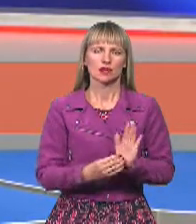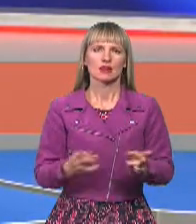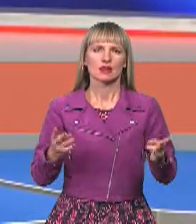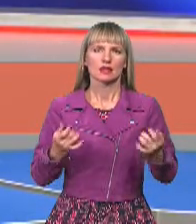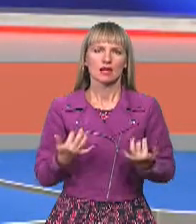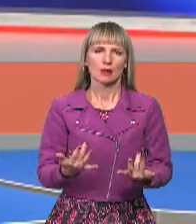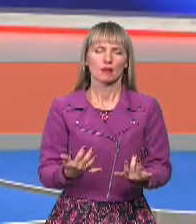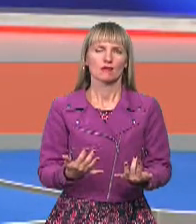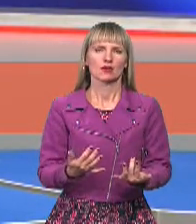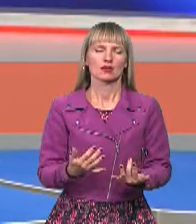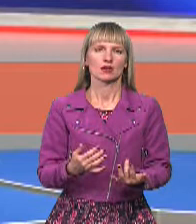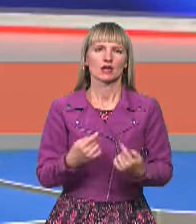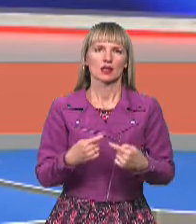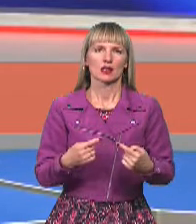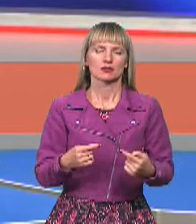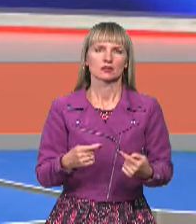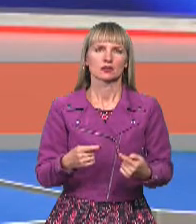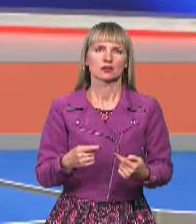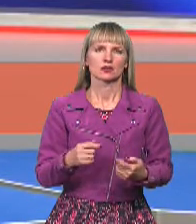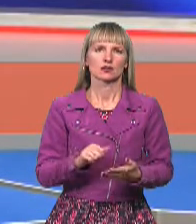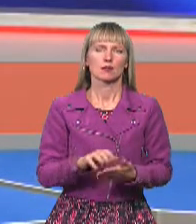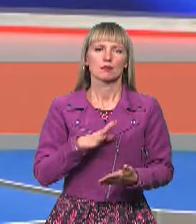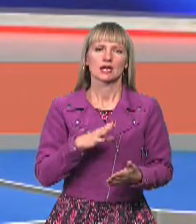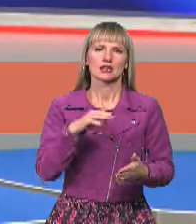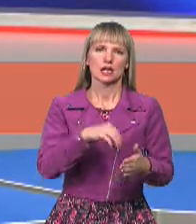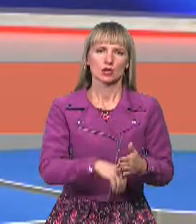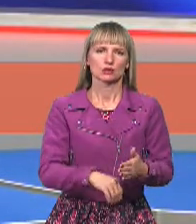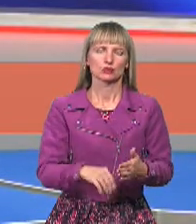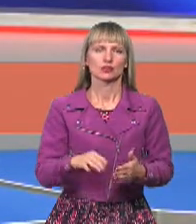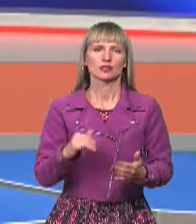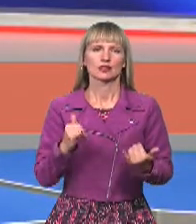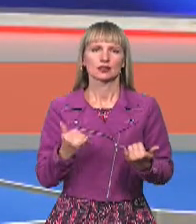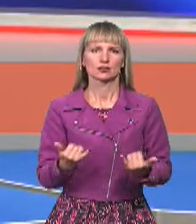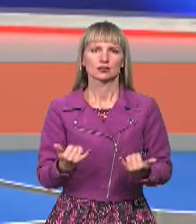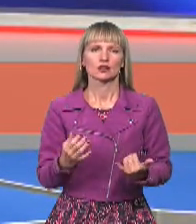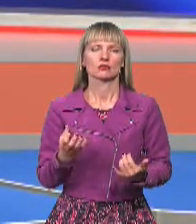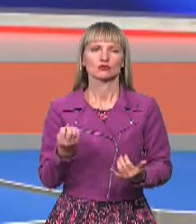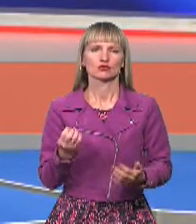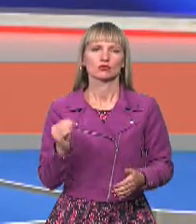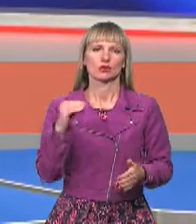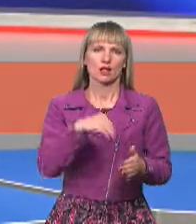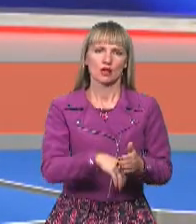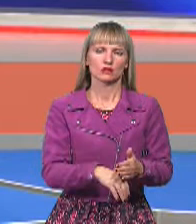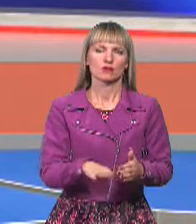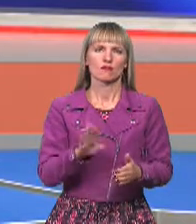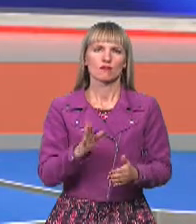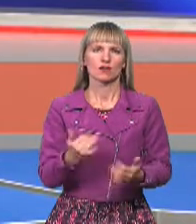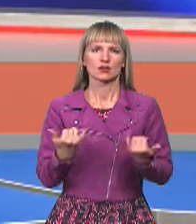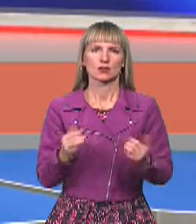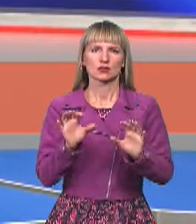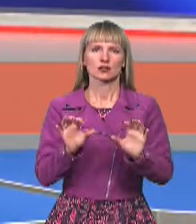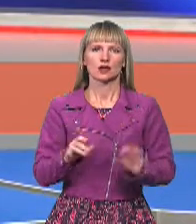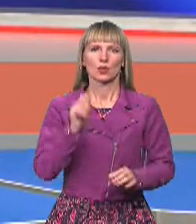требования директив, регламентов Евросоюза были заложены и сейчас залаживаются в действующее